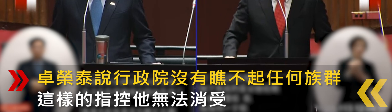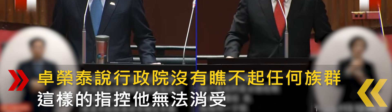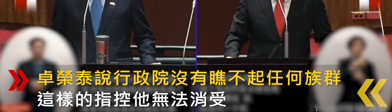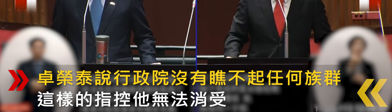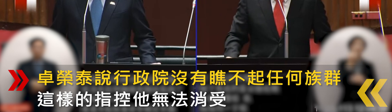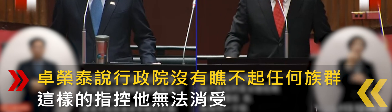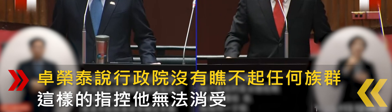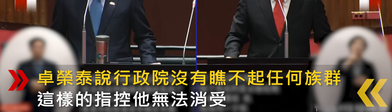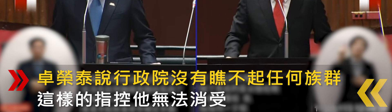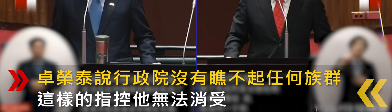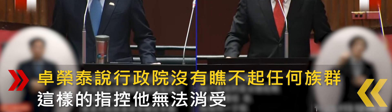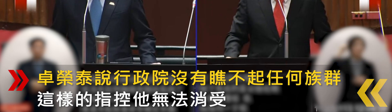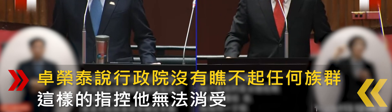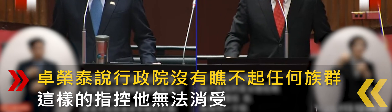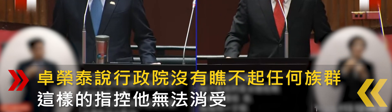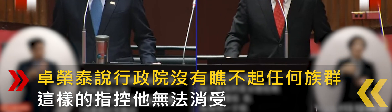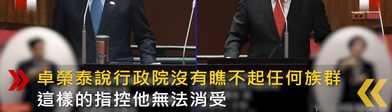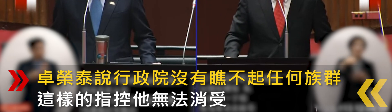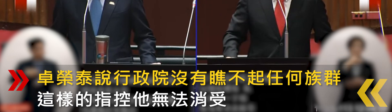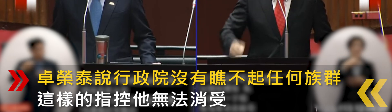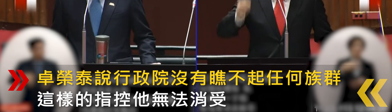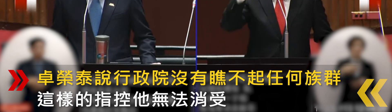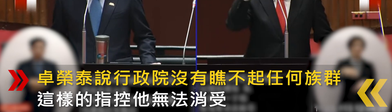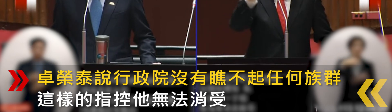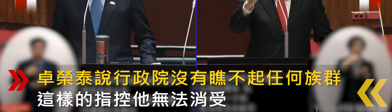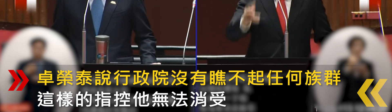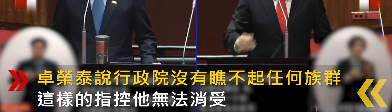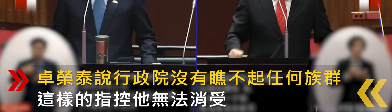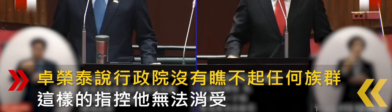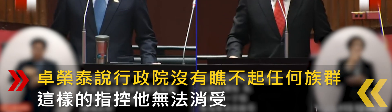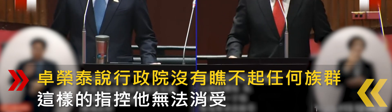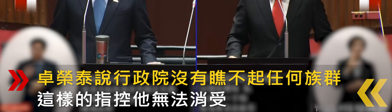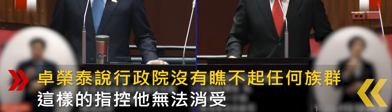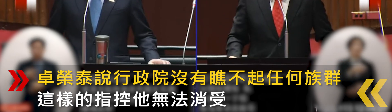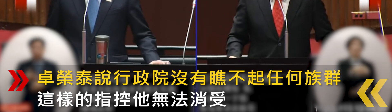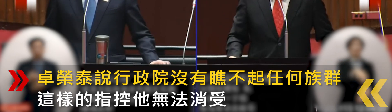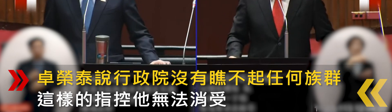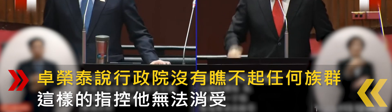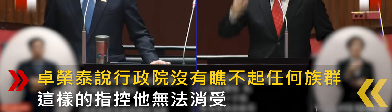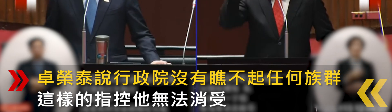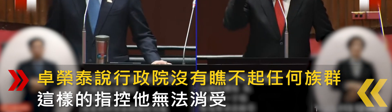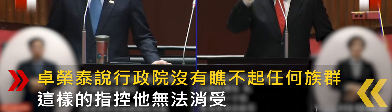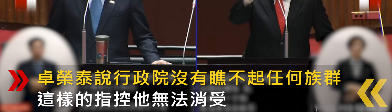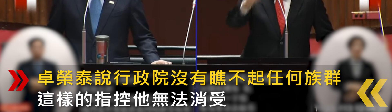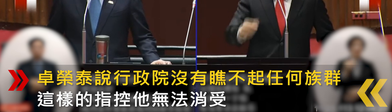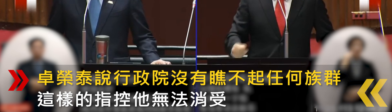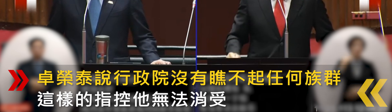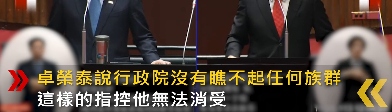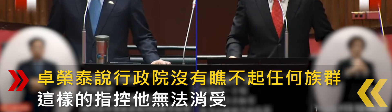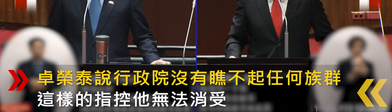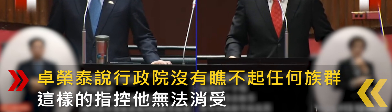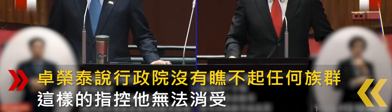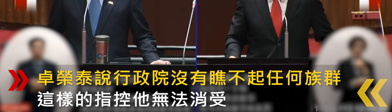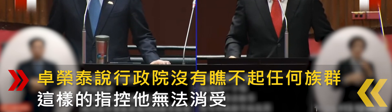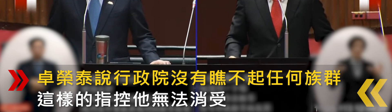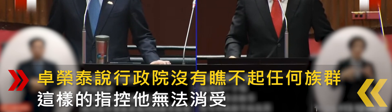议？ 我说过了，我为什么不提复议？ 所以你没有提复议嘛？合法的程序你不走